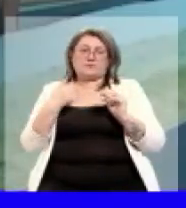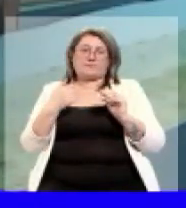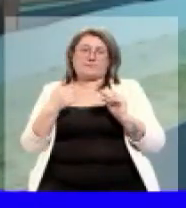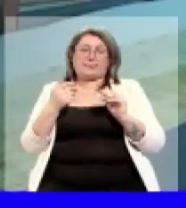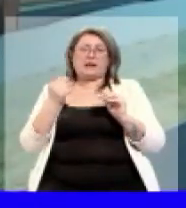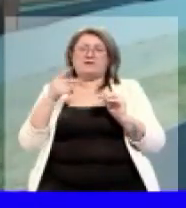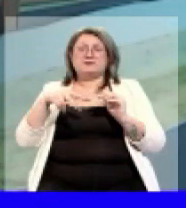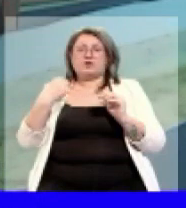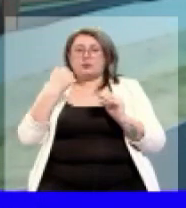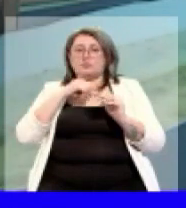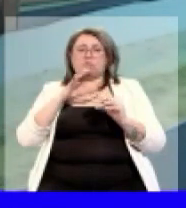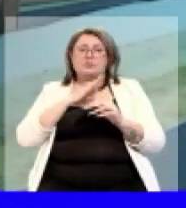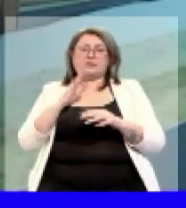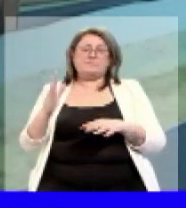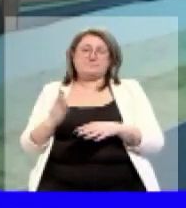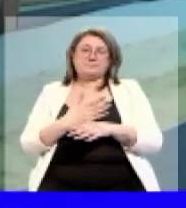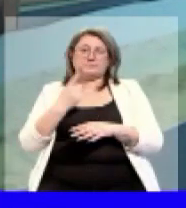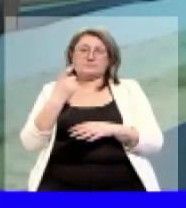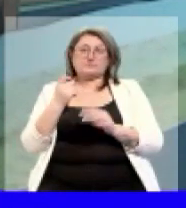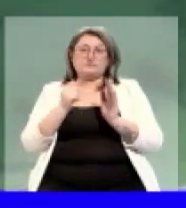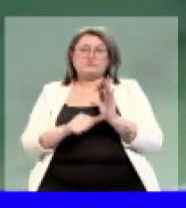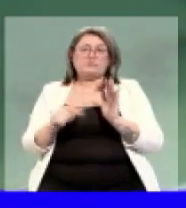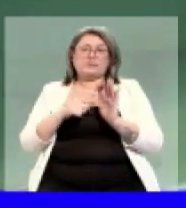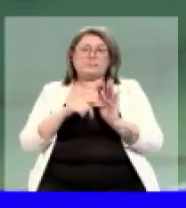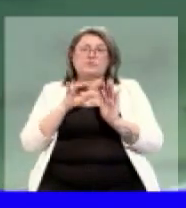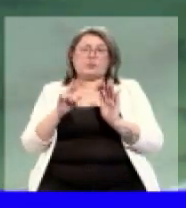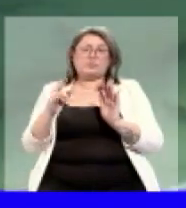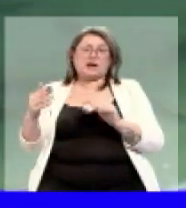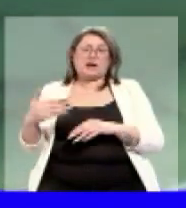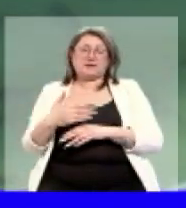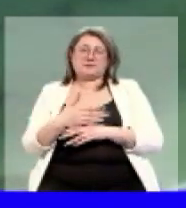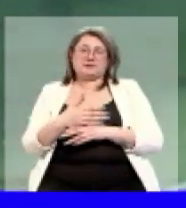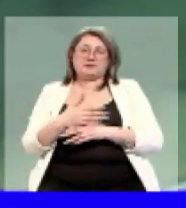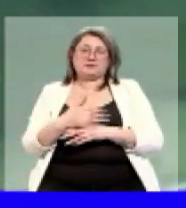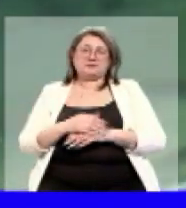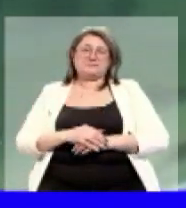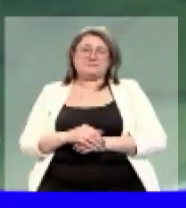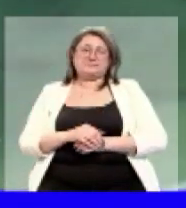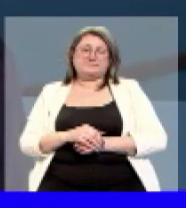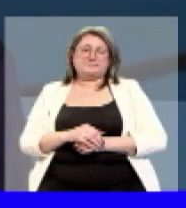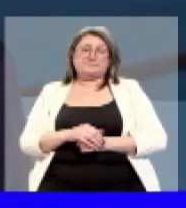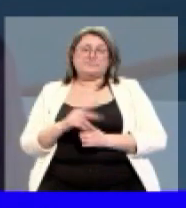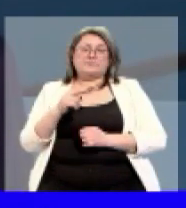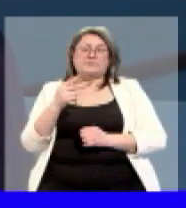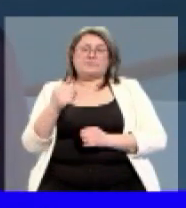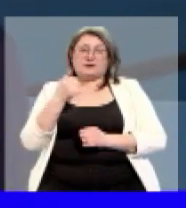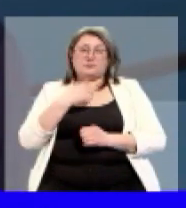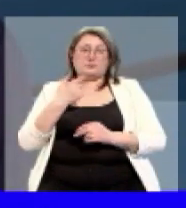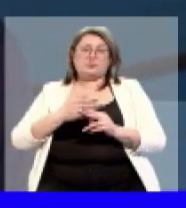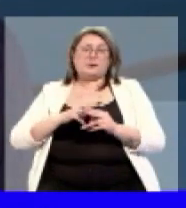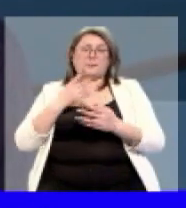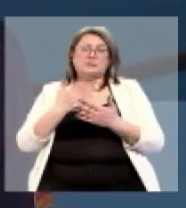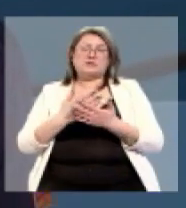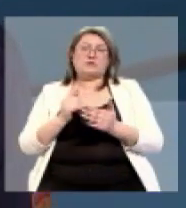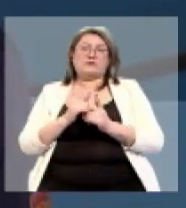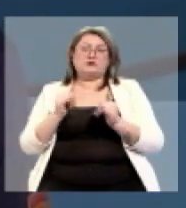тауарлы балық өндірілсе, 2023 жылы бұл көрсеткіш 2,5% өсіп 420 тоннаны құрады.